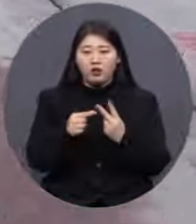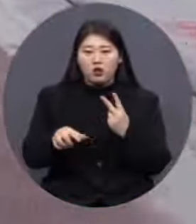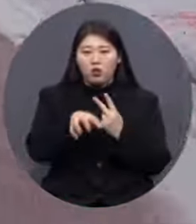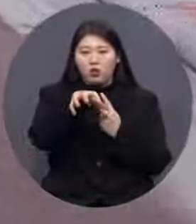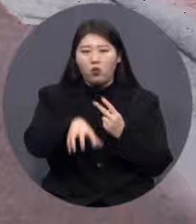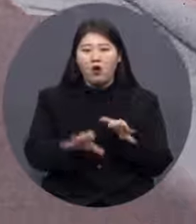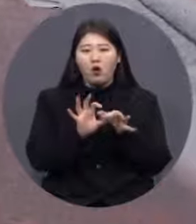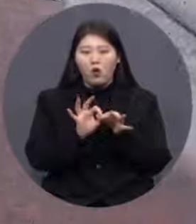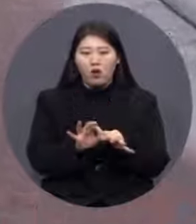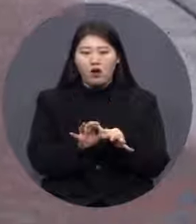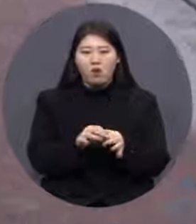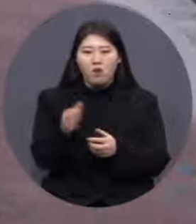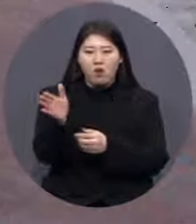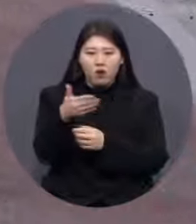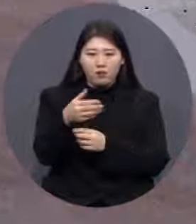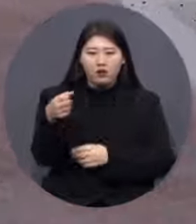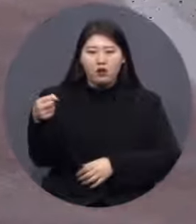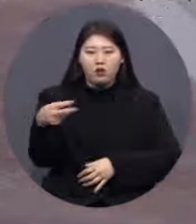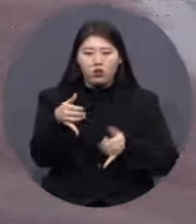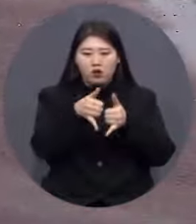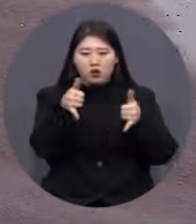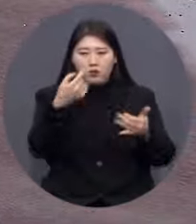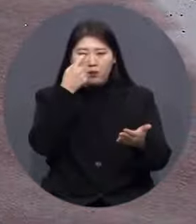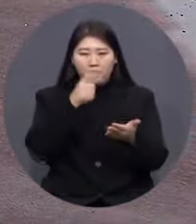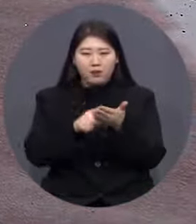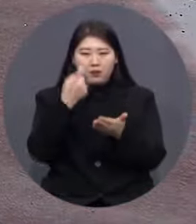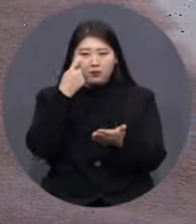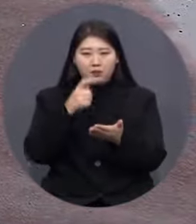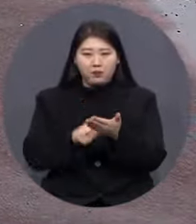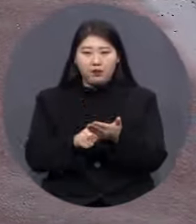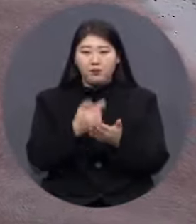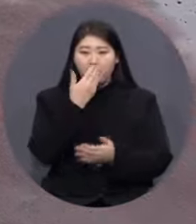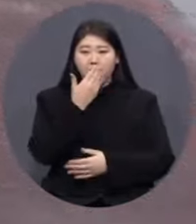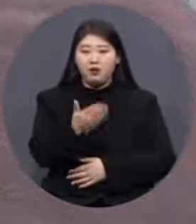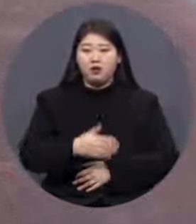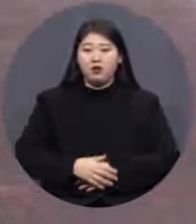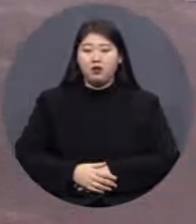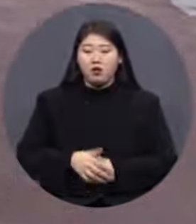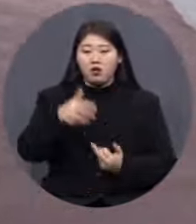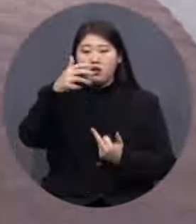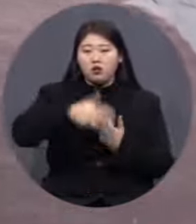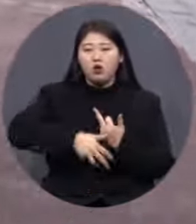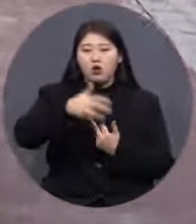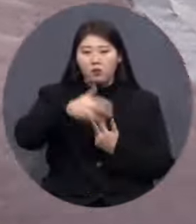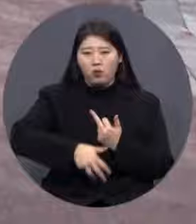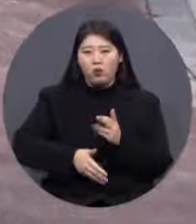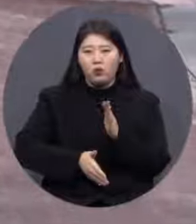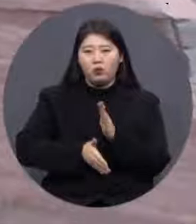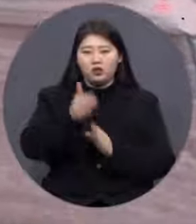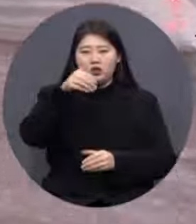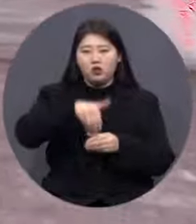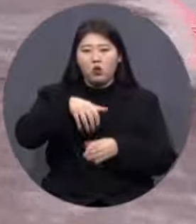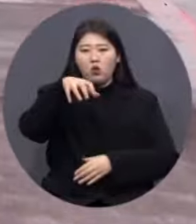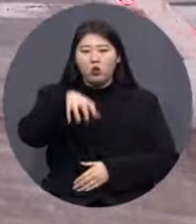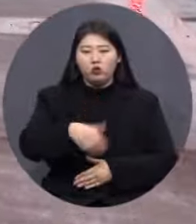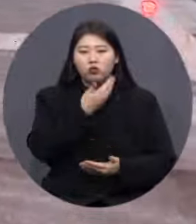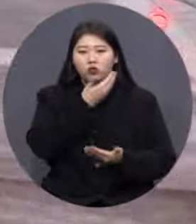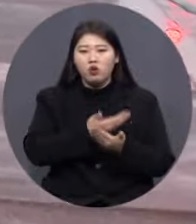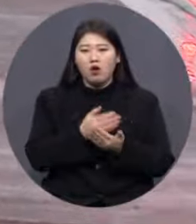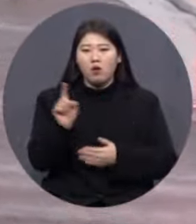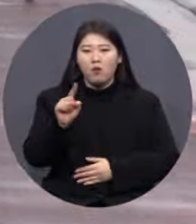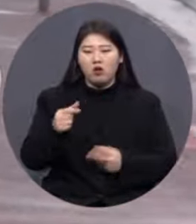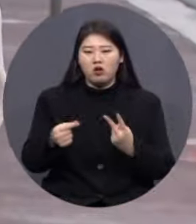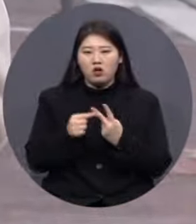관련된 깃발과 현수막을 쉽게 찾아볼 수 있는데요 서귀포시 선거구의 핵심 쟁점인 제공항